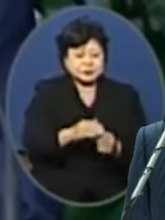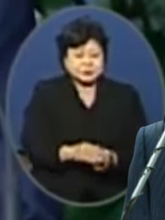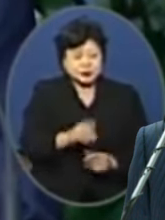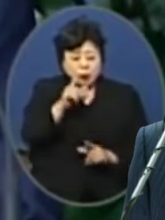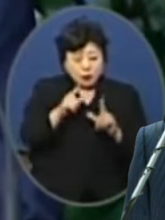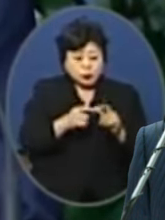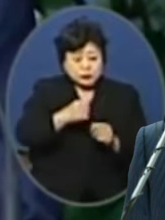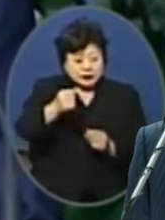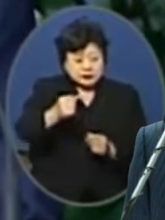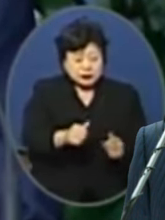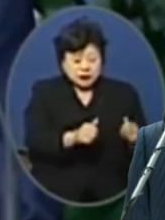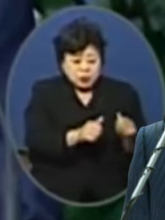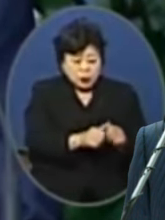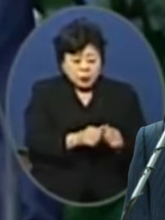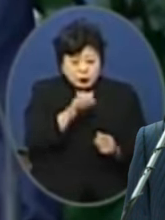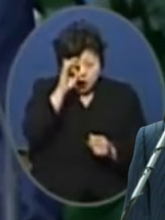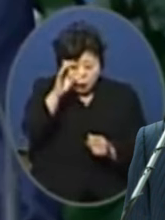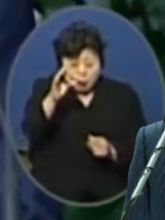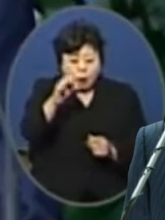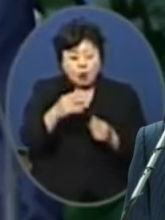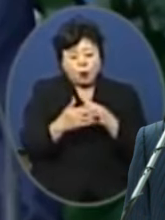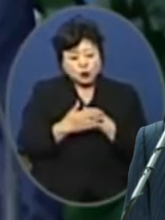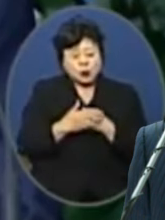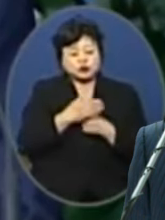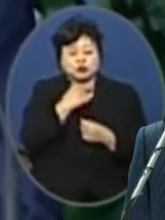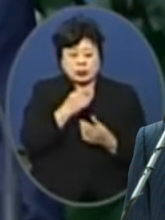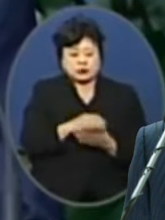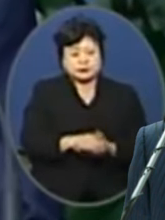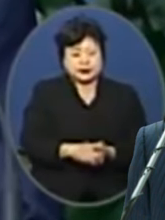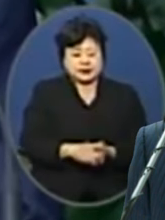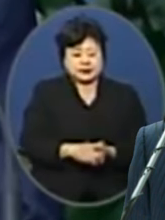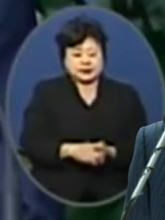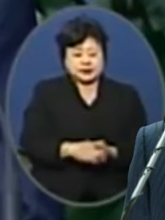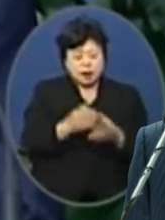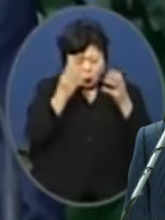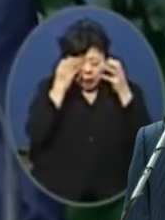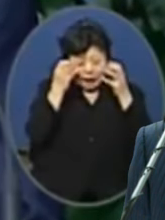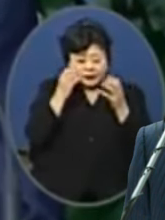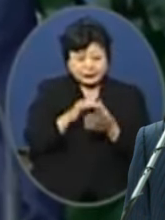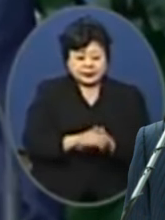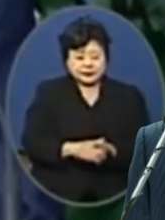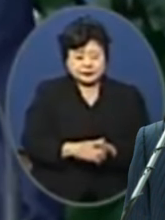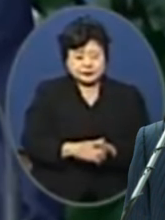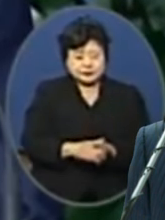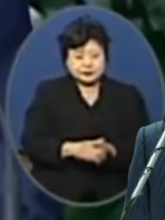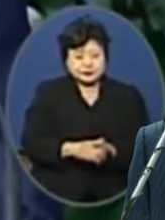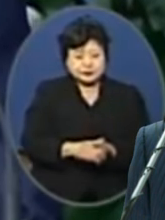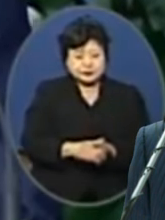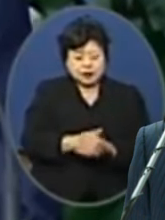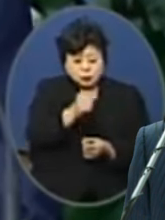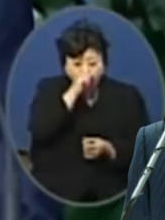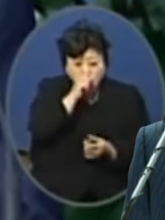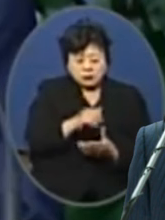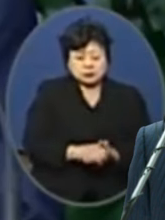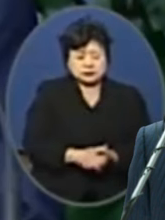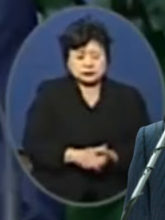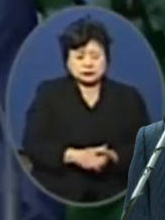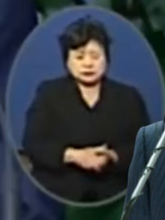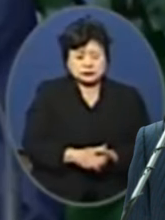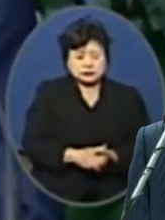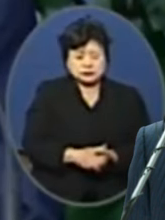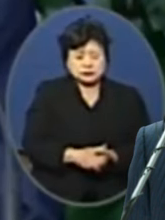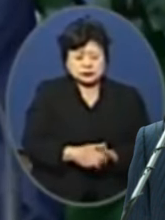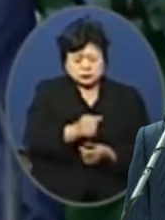태도를 취하는지 옆에서 보고 계시고 도와주기를 원하시는 것입니다 고난은 좋습니다